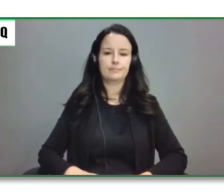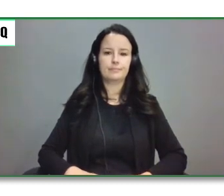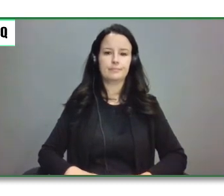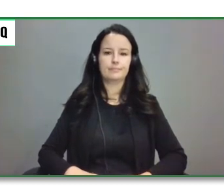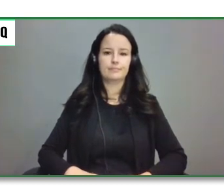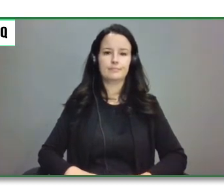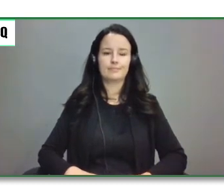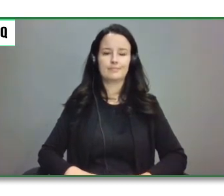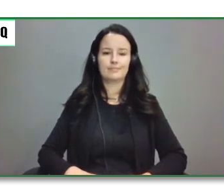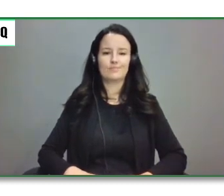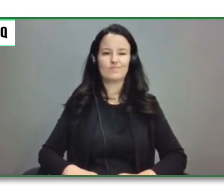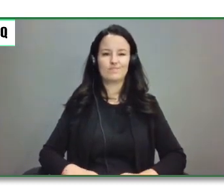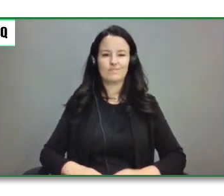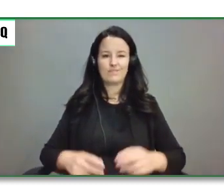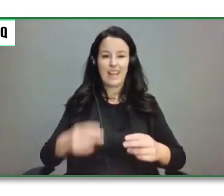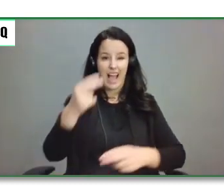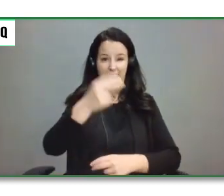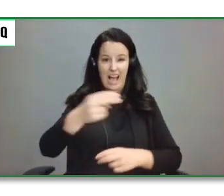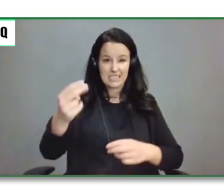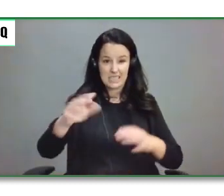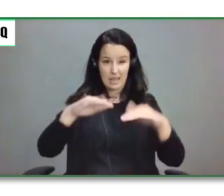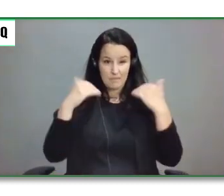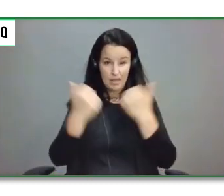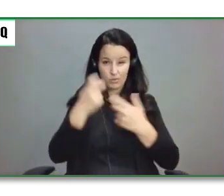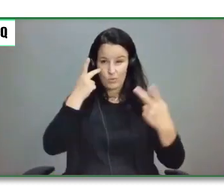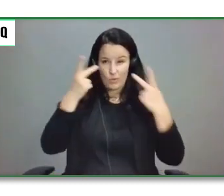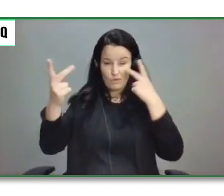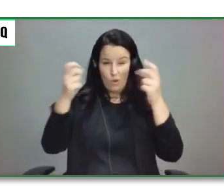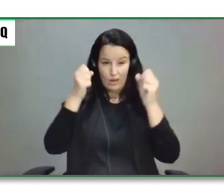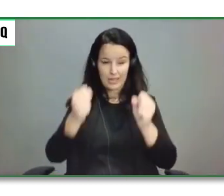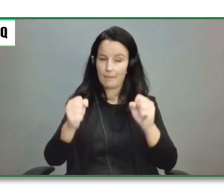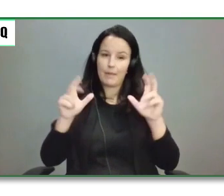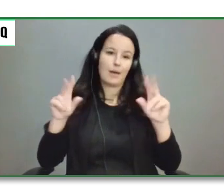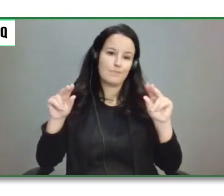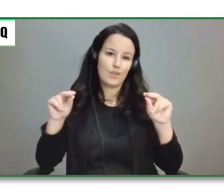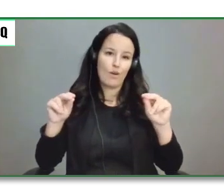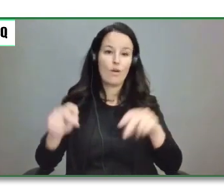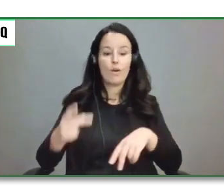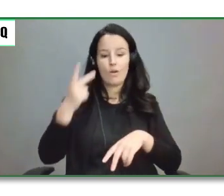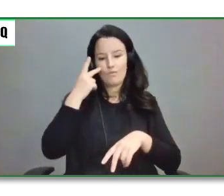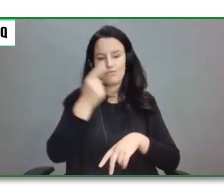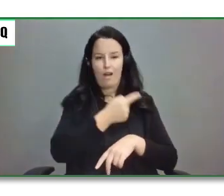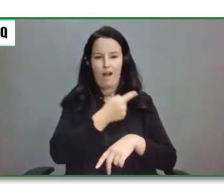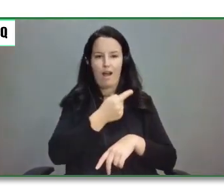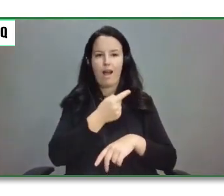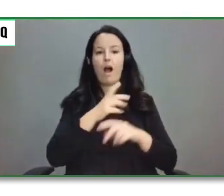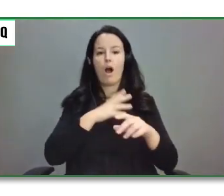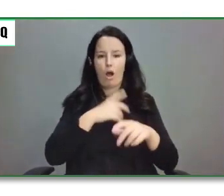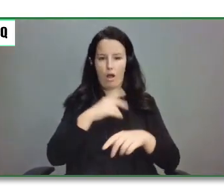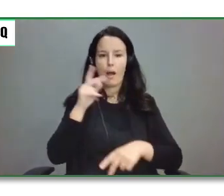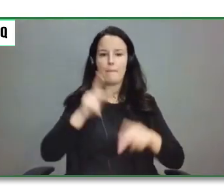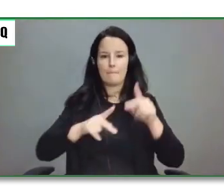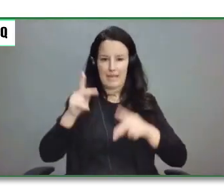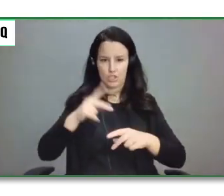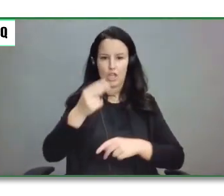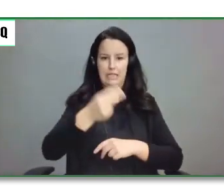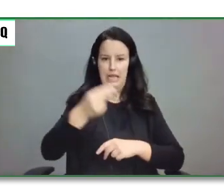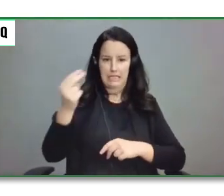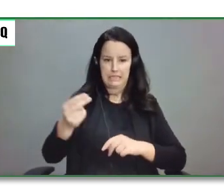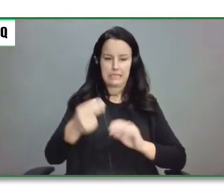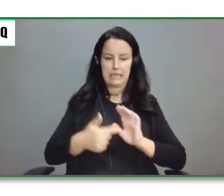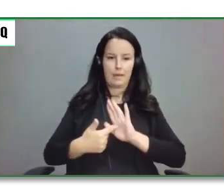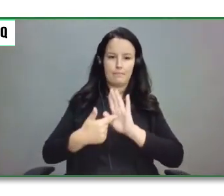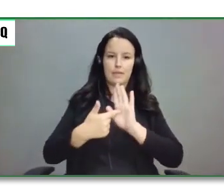Tous les handicaps ne sont pas visibles. Voici un clip de moi et d'autres ambassadeurs handicapés du